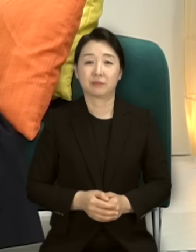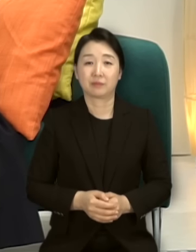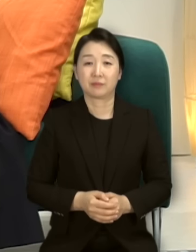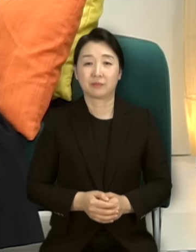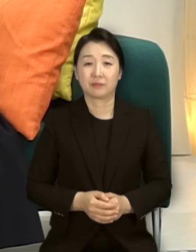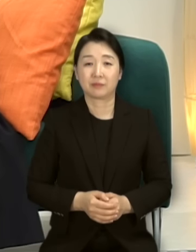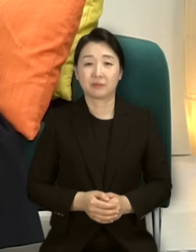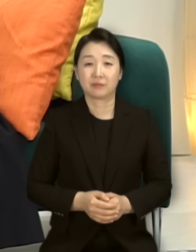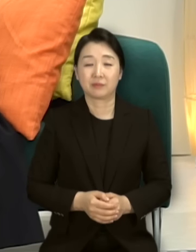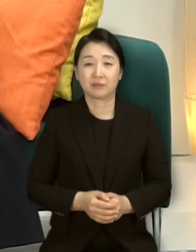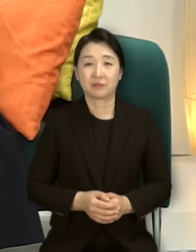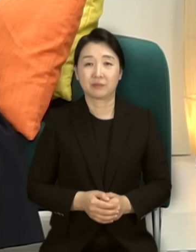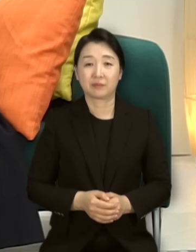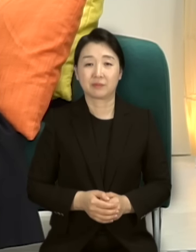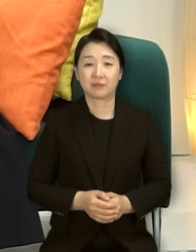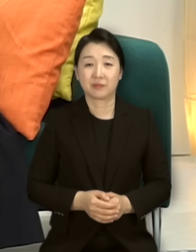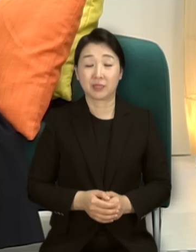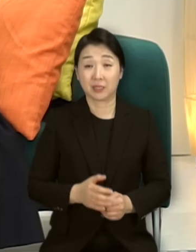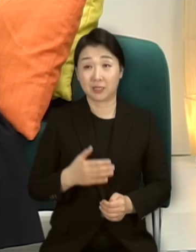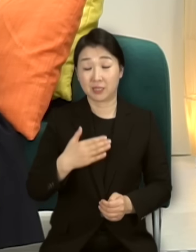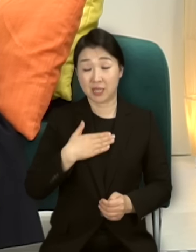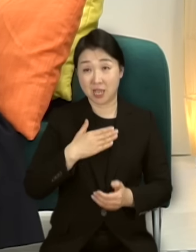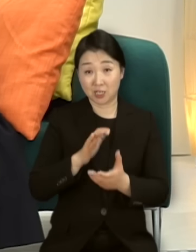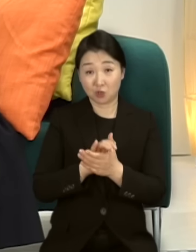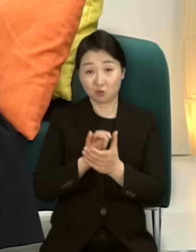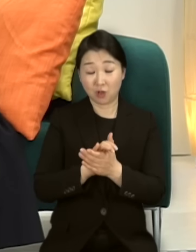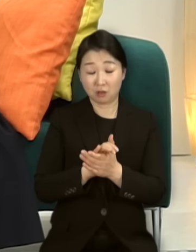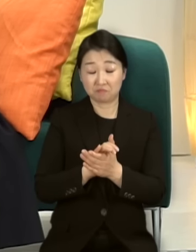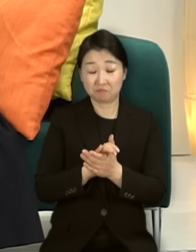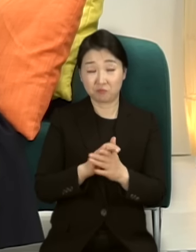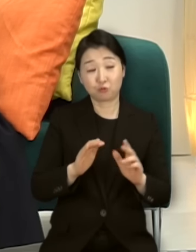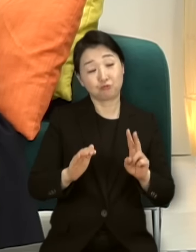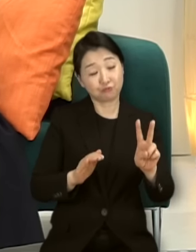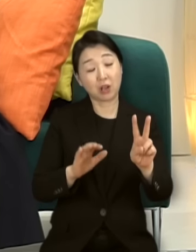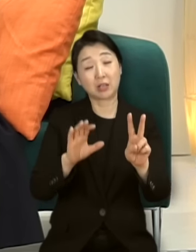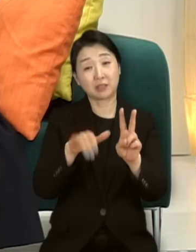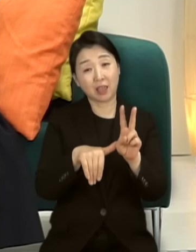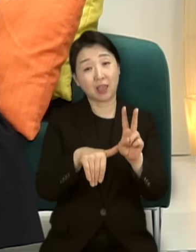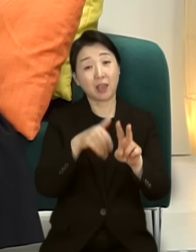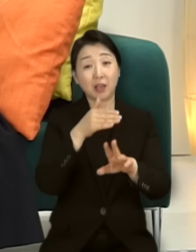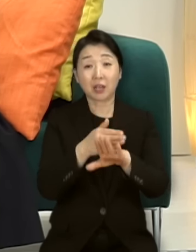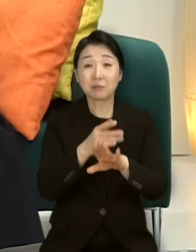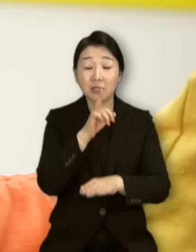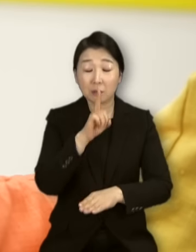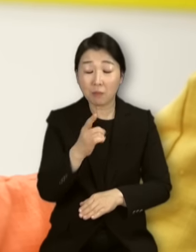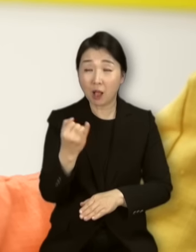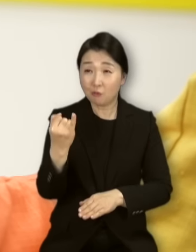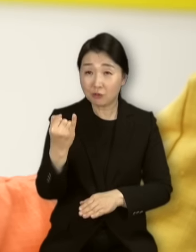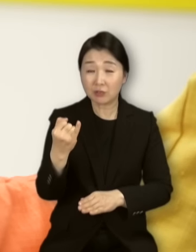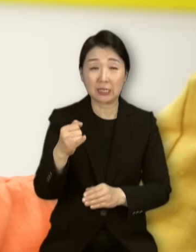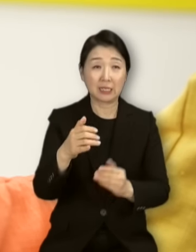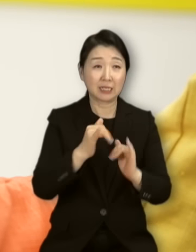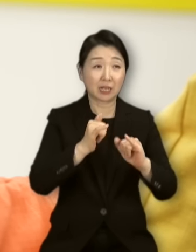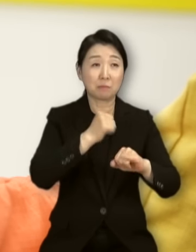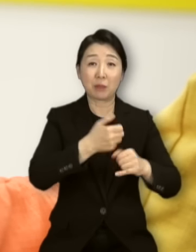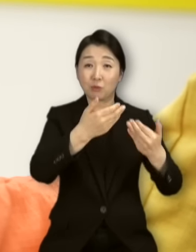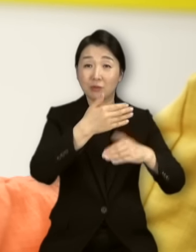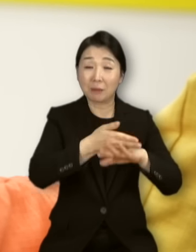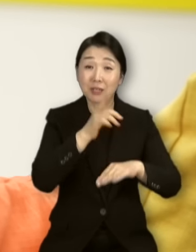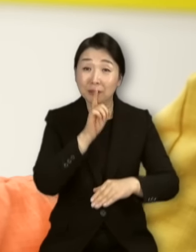요 우리 교인이 사람 만들어 줘서 이렇게 외칠 정도예요 그러니까 그 저 이제 저의